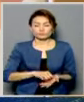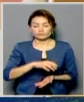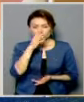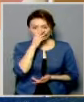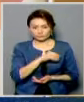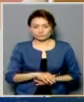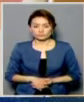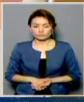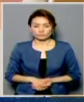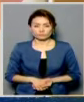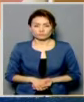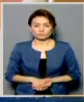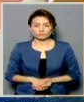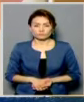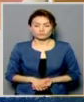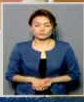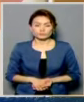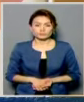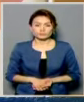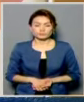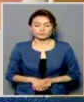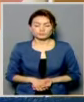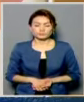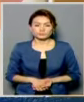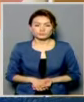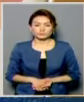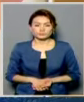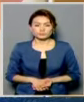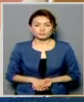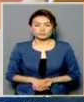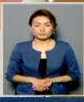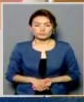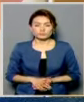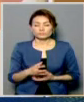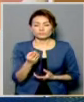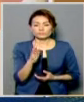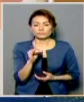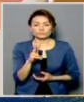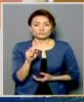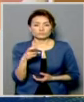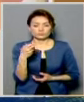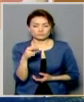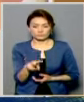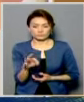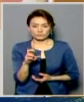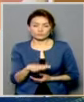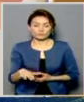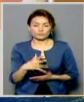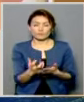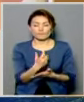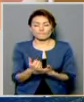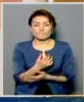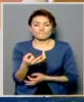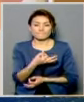деп жоспарлап отырық. Сол жерде жеңімпаз жүлдегерлер қатарынан көрінеді дейтін ойдамыз. Сонымен қатар волейболшыларымыз да осы кезеңнен жеңімпаз